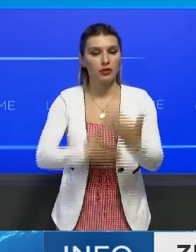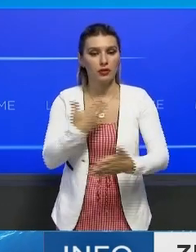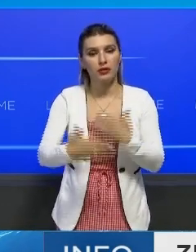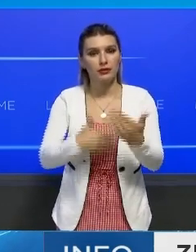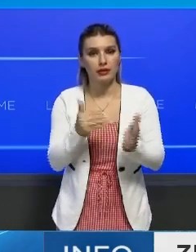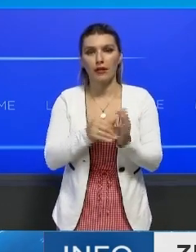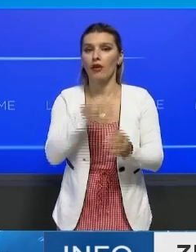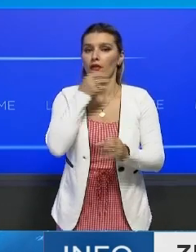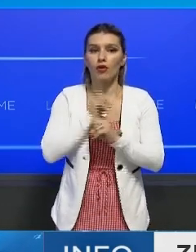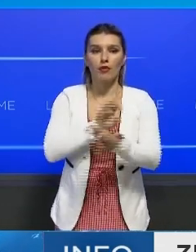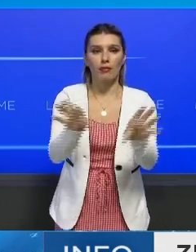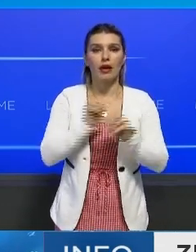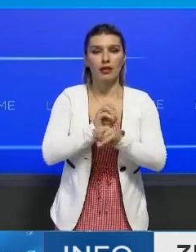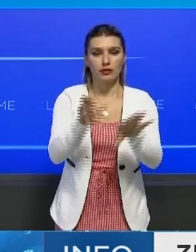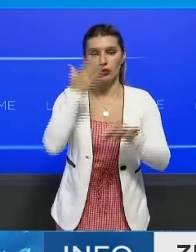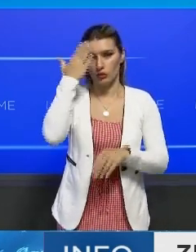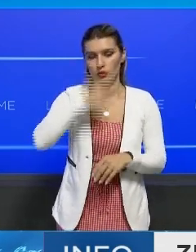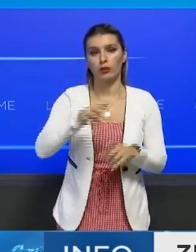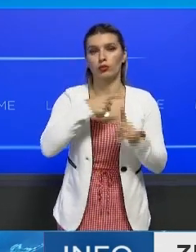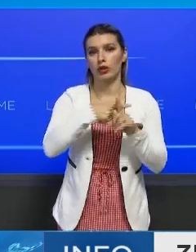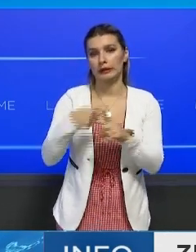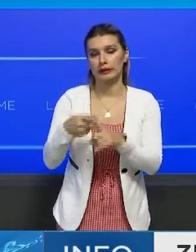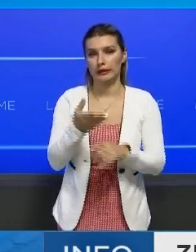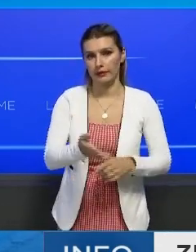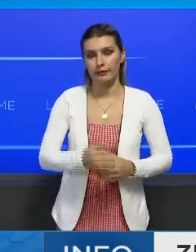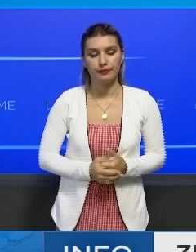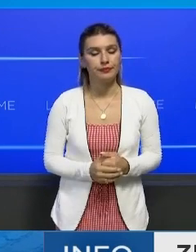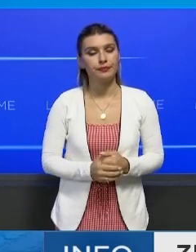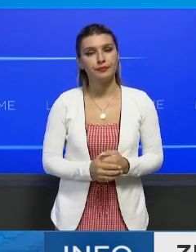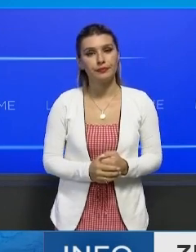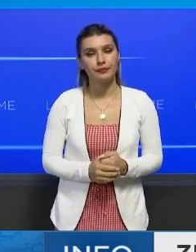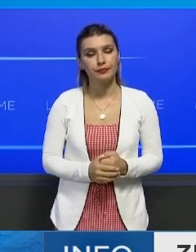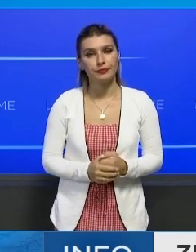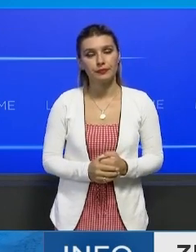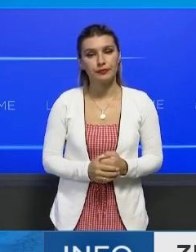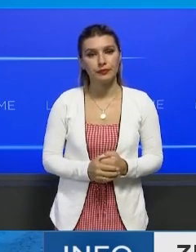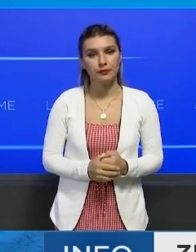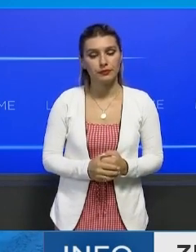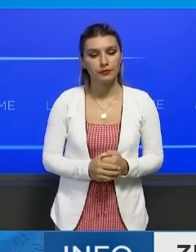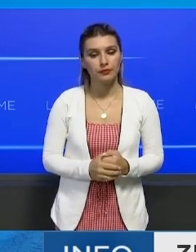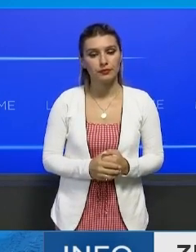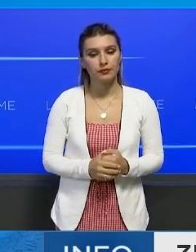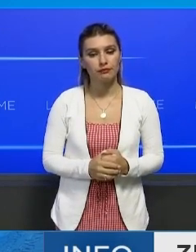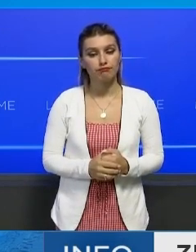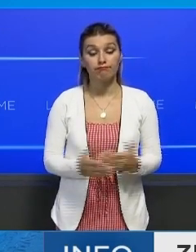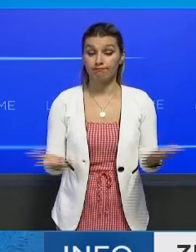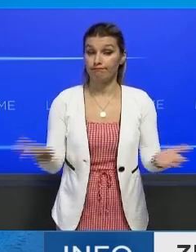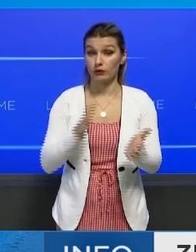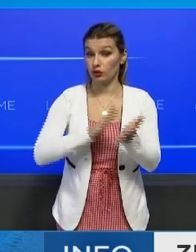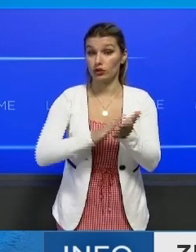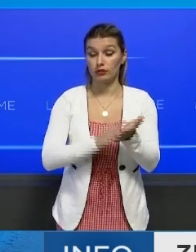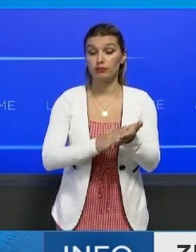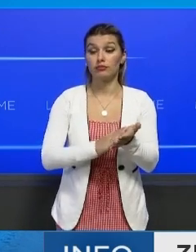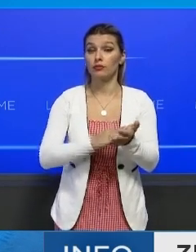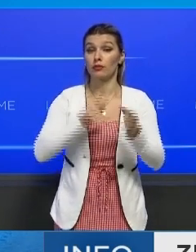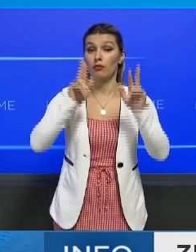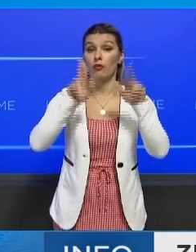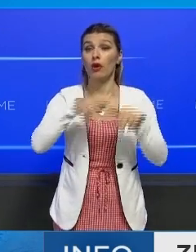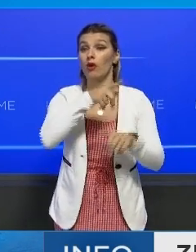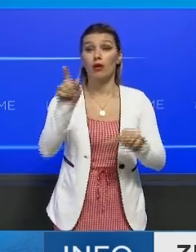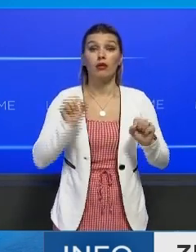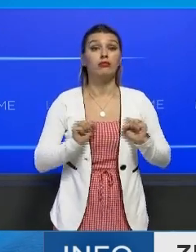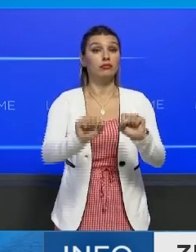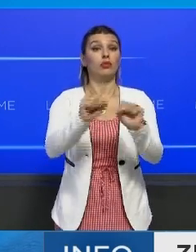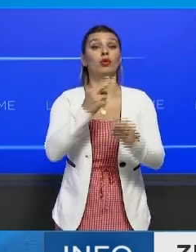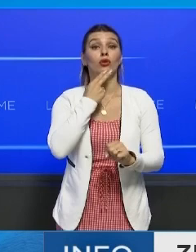dhe të përmbyllim me sukses këtë proces të rëndësishëm. Nëse do të ketë refuzim, natyrisht